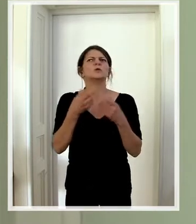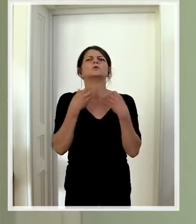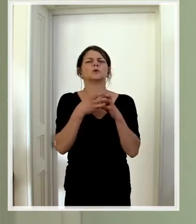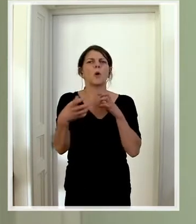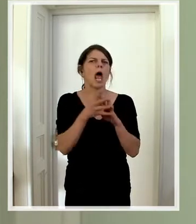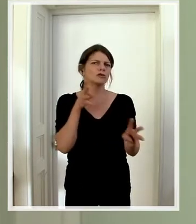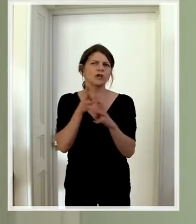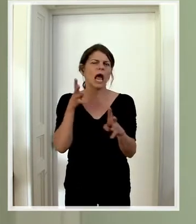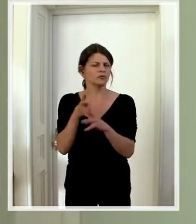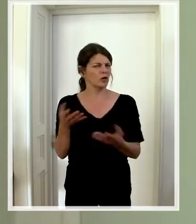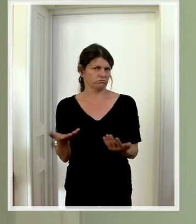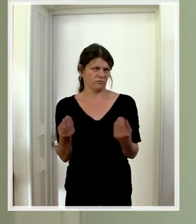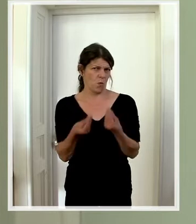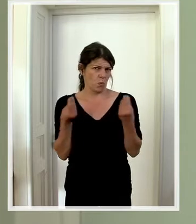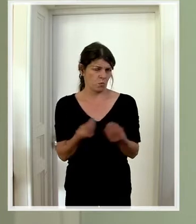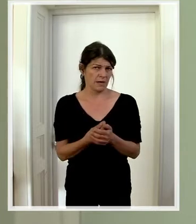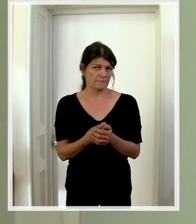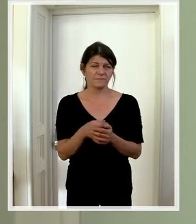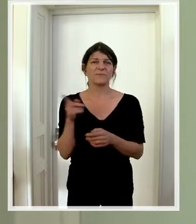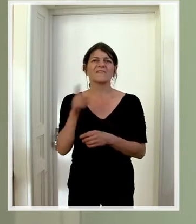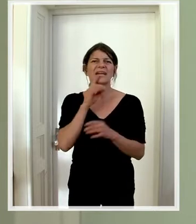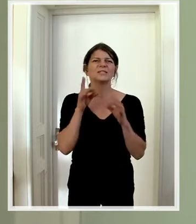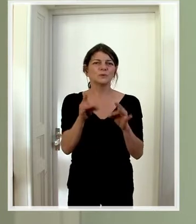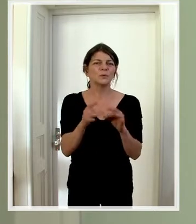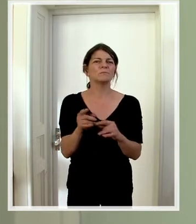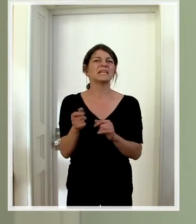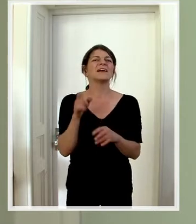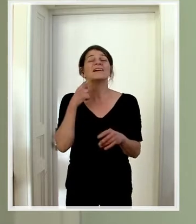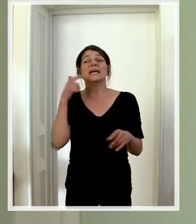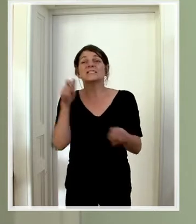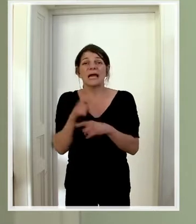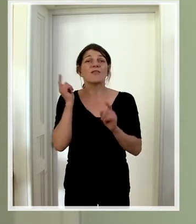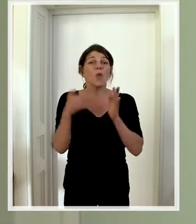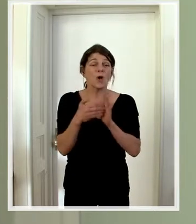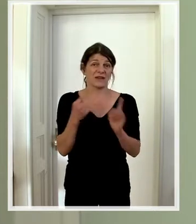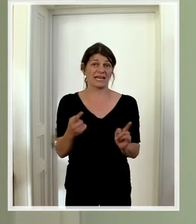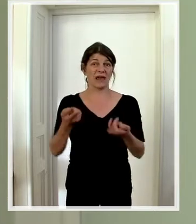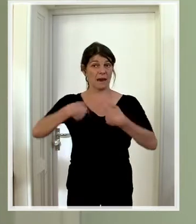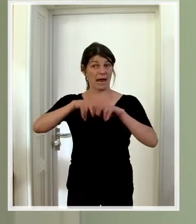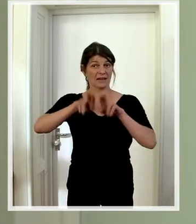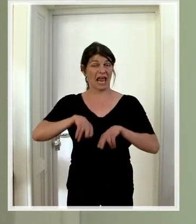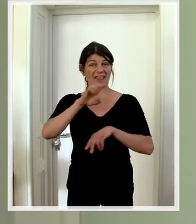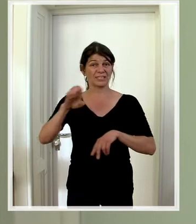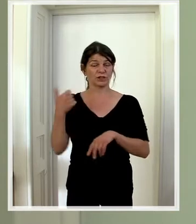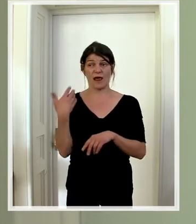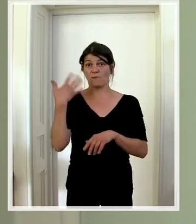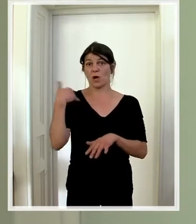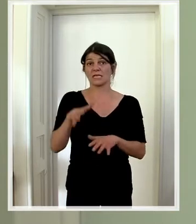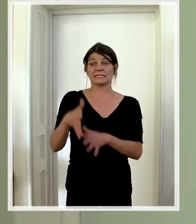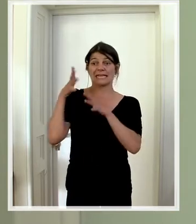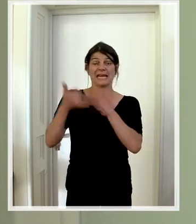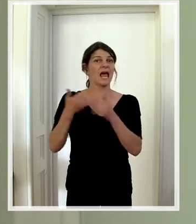und Schliessungszeiten. Es hat weniger zu mit zwingend nötig, sondern der Gemeinderat Eschen war vor über 10 Jahren in einen Prozess